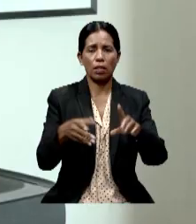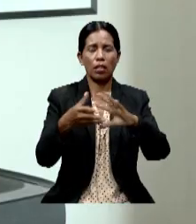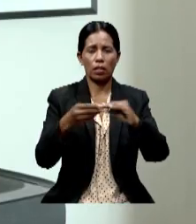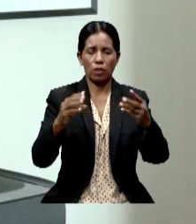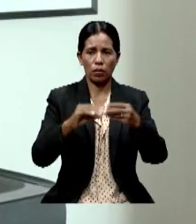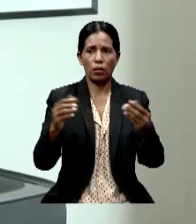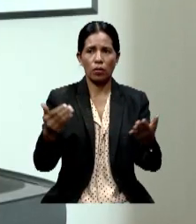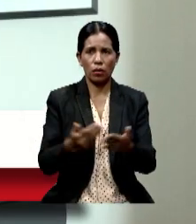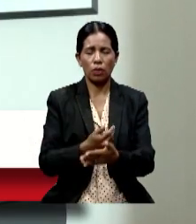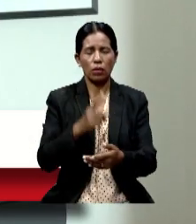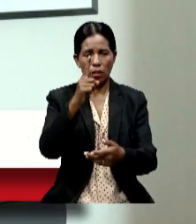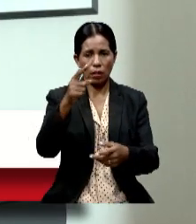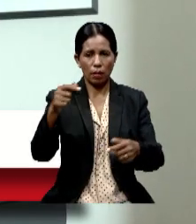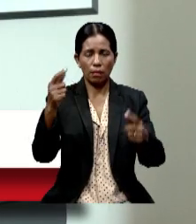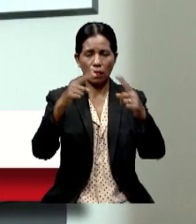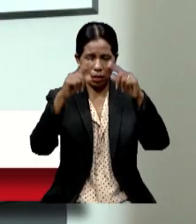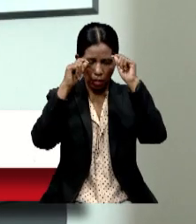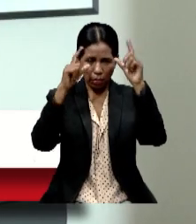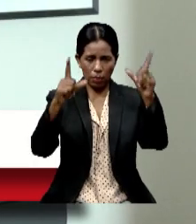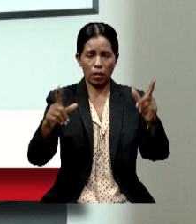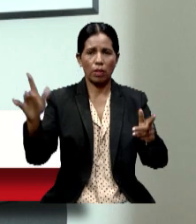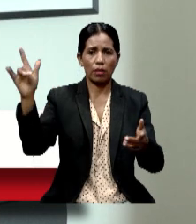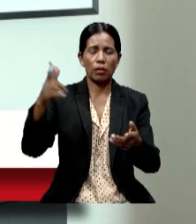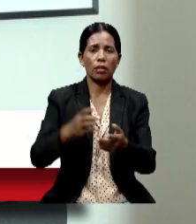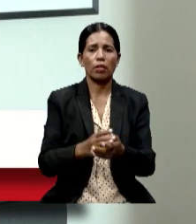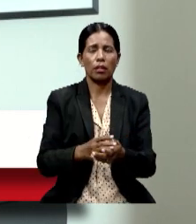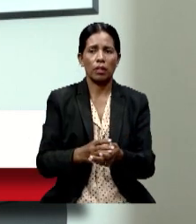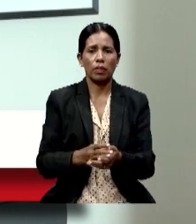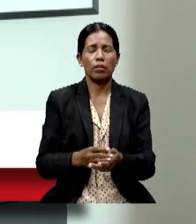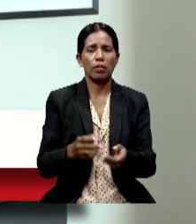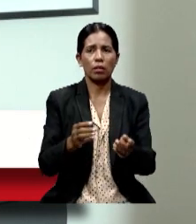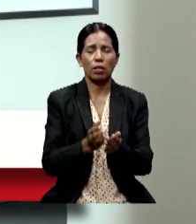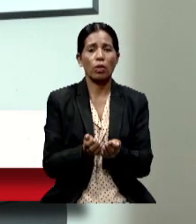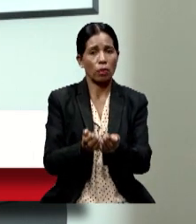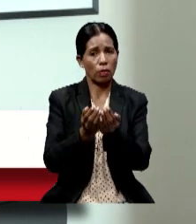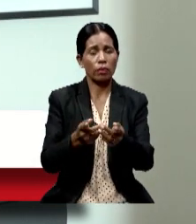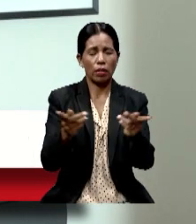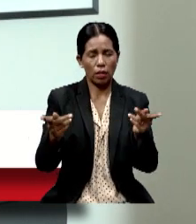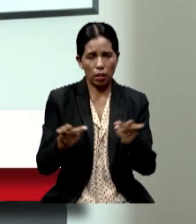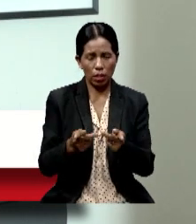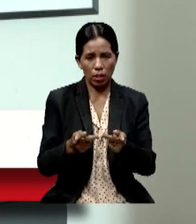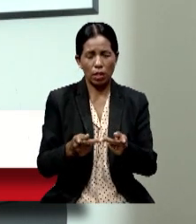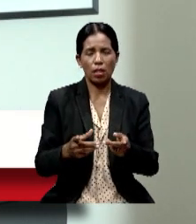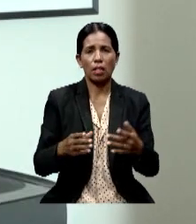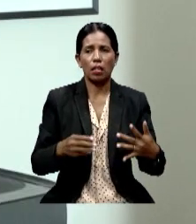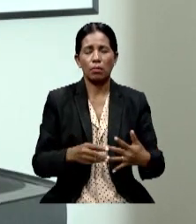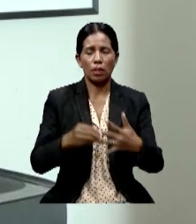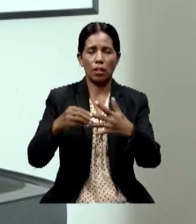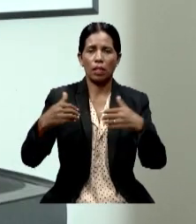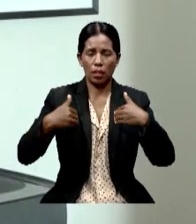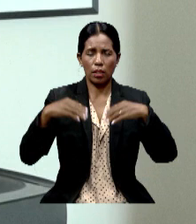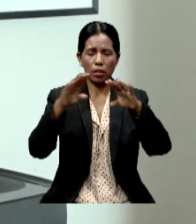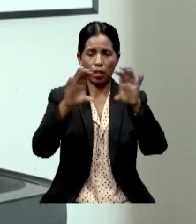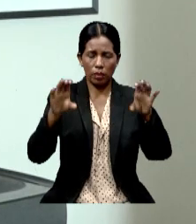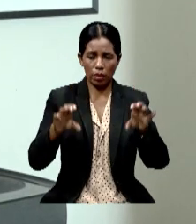ba Timor tambah Porto nebe maka ofisial hetan sertifikado ISPS code ne hatete